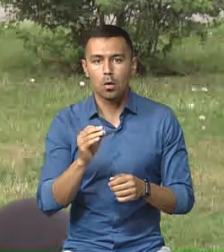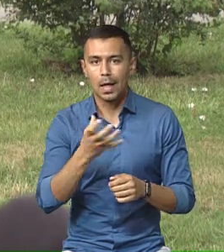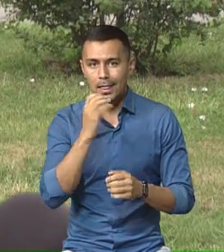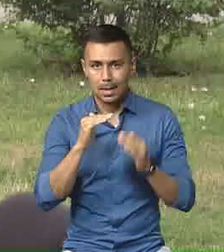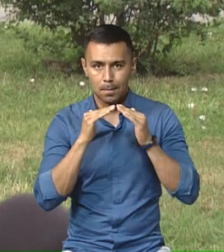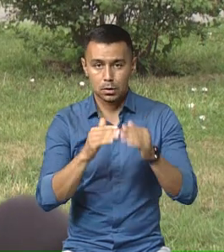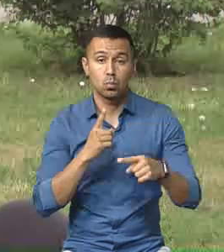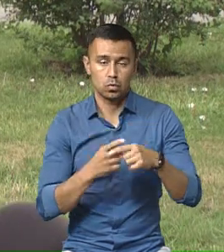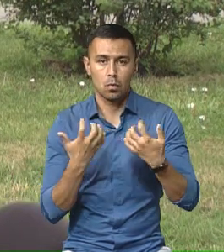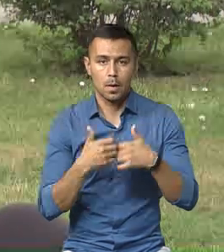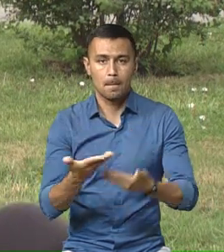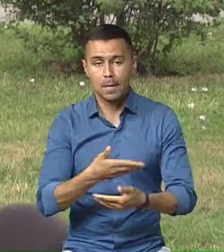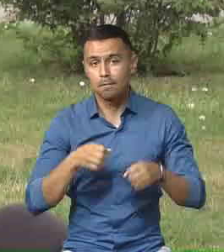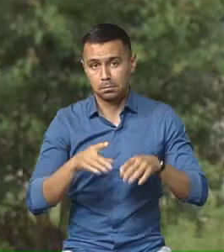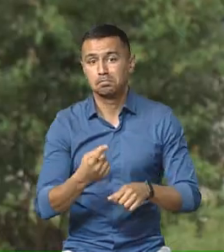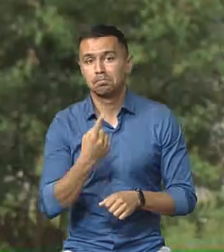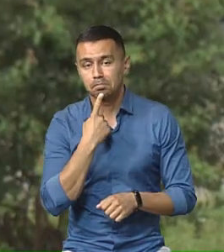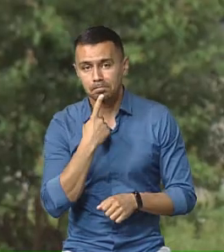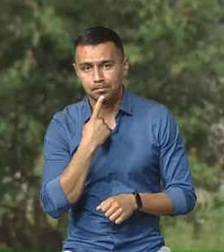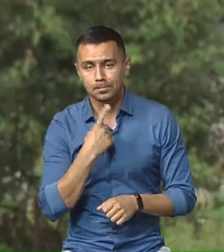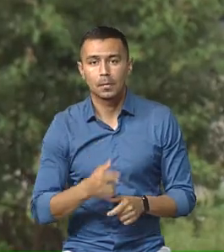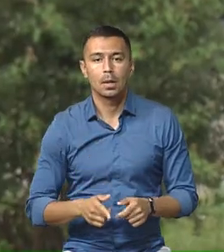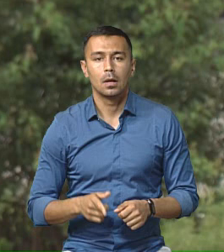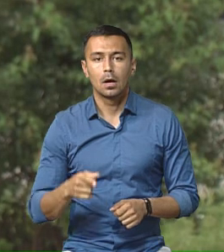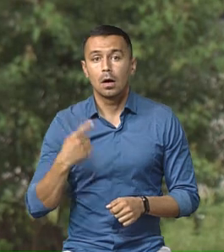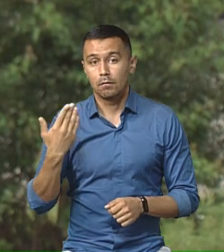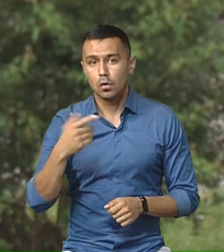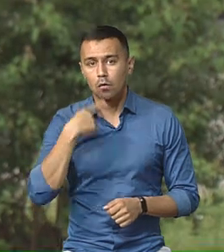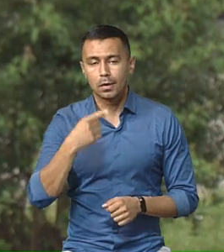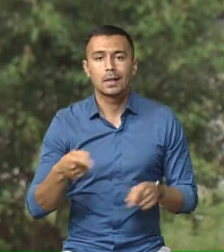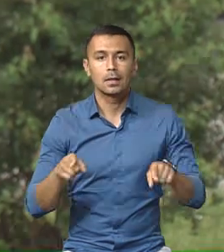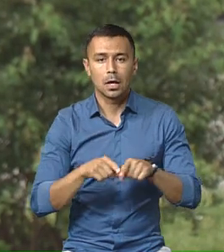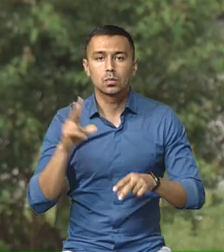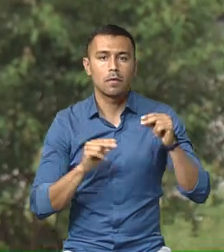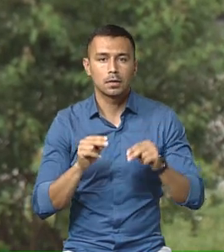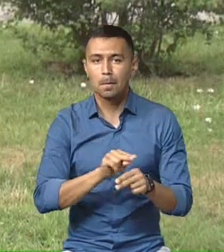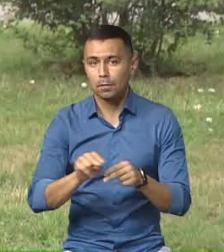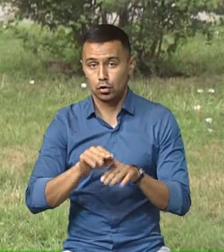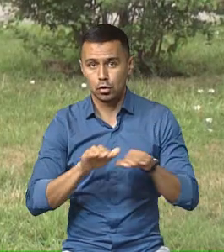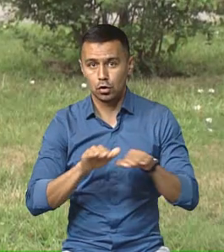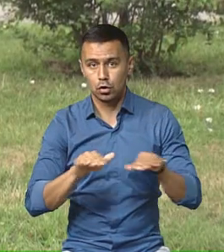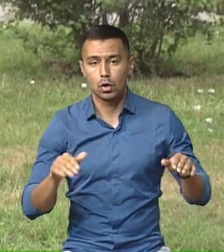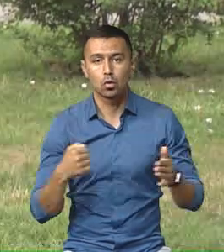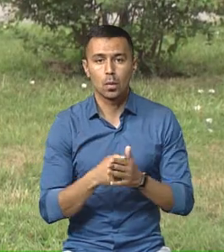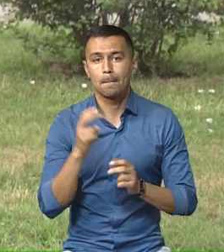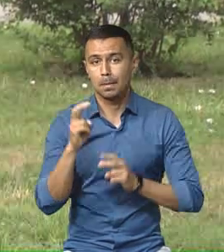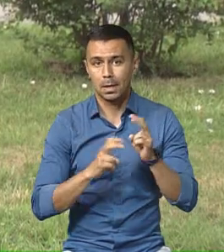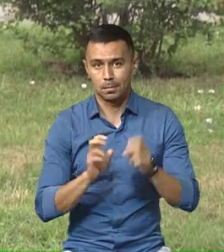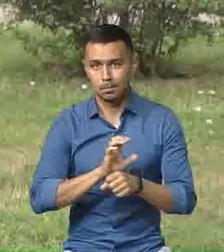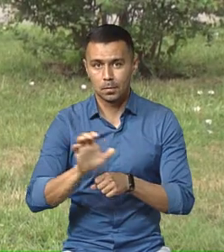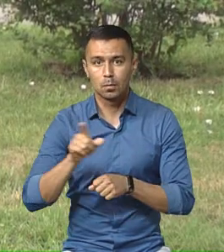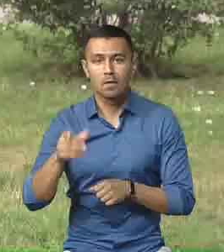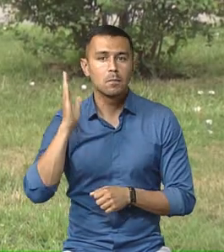обладнання. Тому ми вирішили спробувати. Олена Заїка говорить, таким чином сподіваються привчити дітей до підприємництва, аби